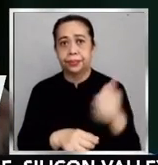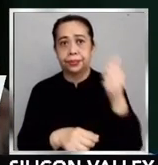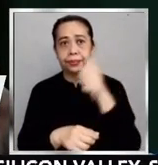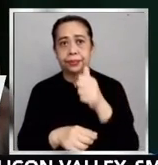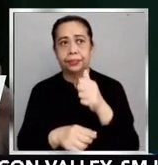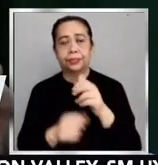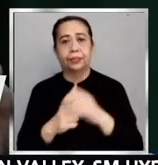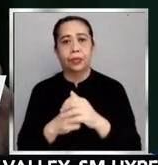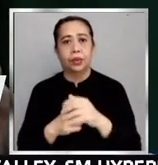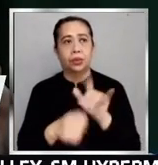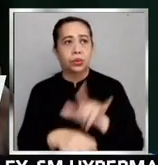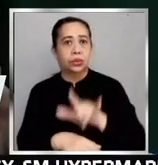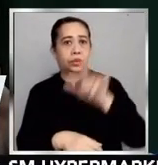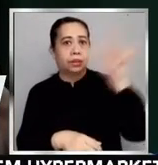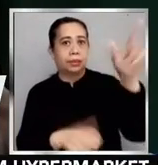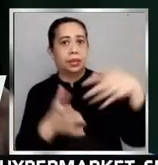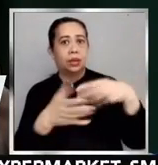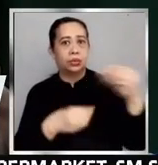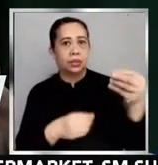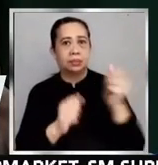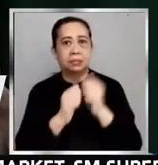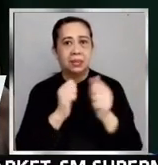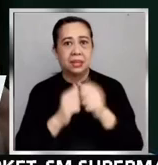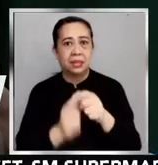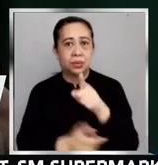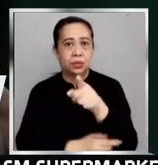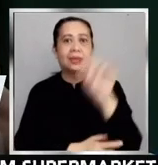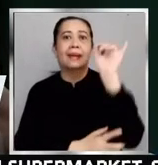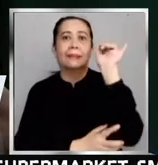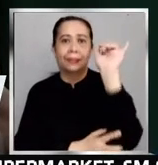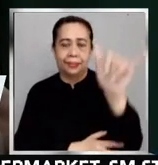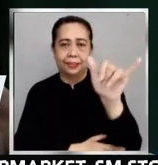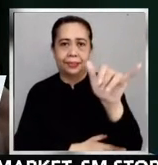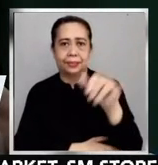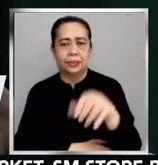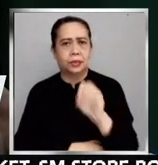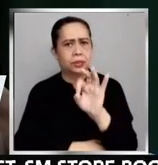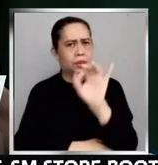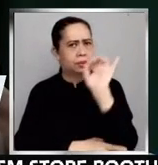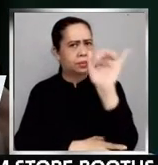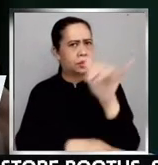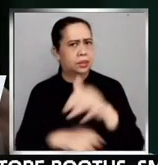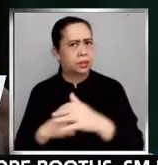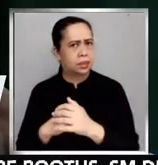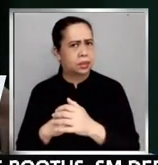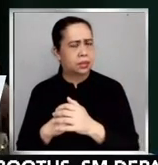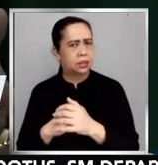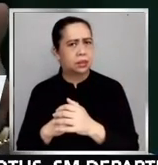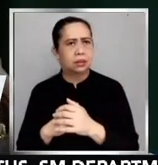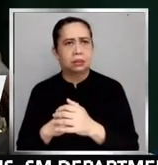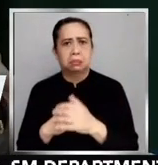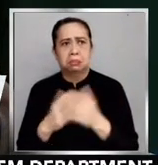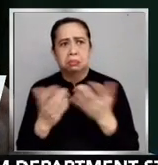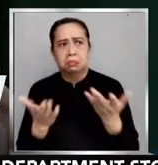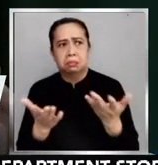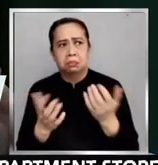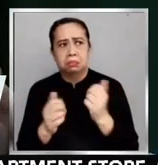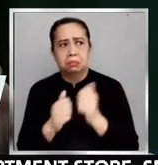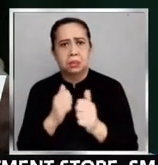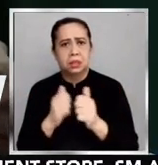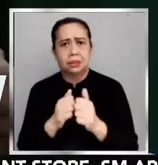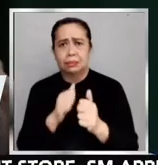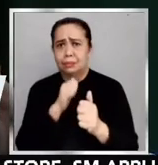mo, you are deemed absent. Kung absent ka, hindi ka allowed din na